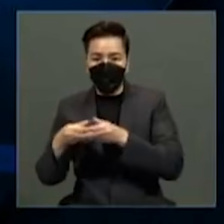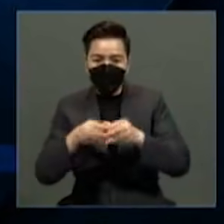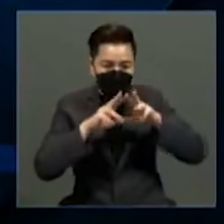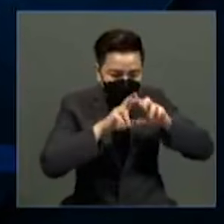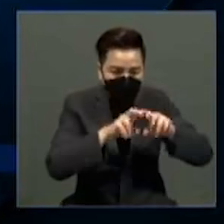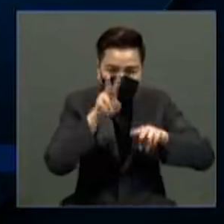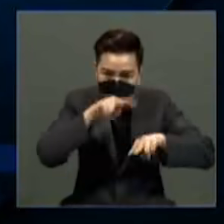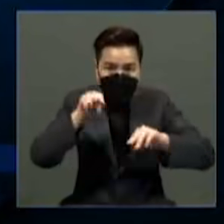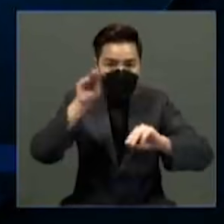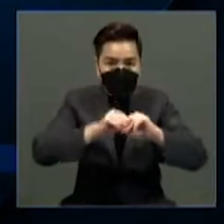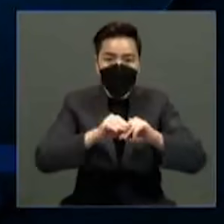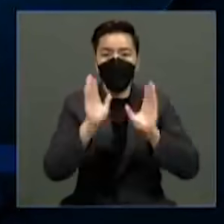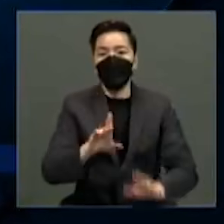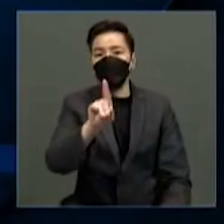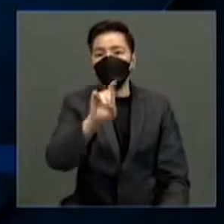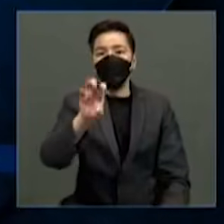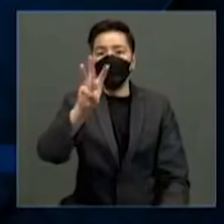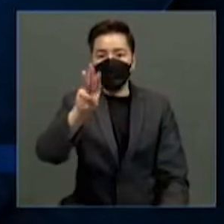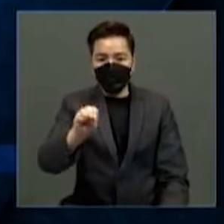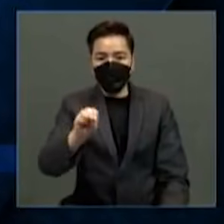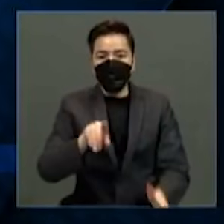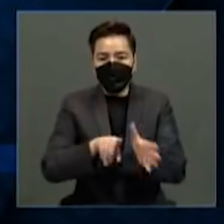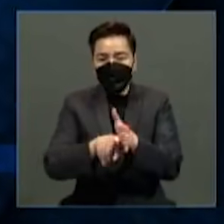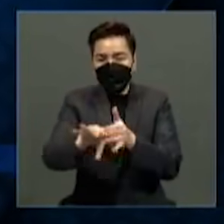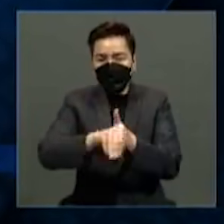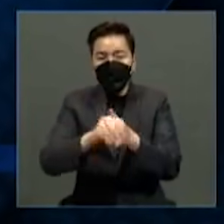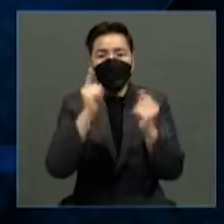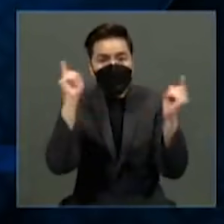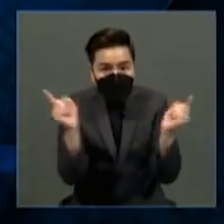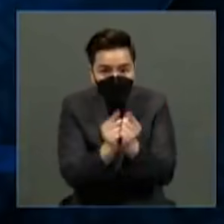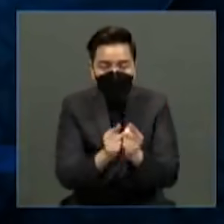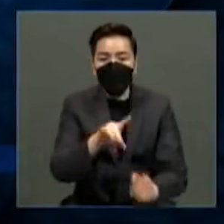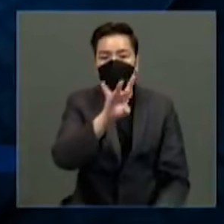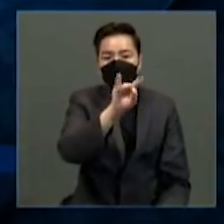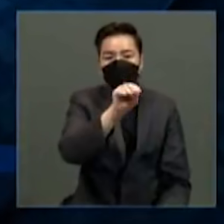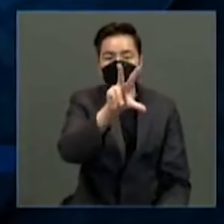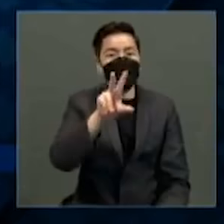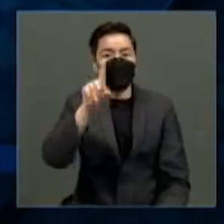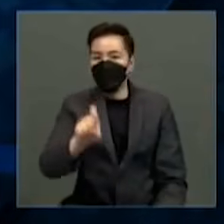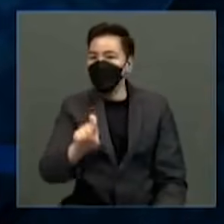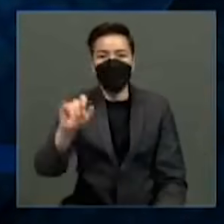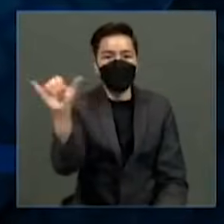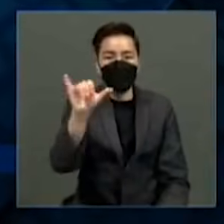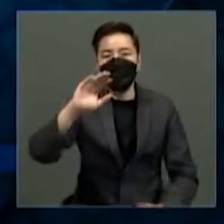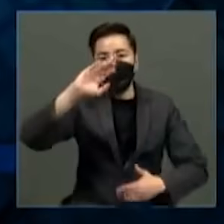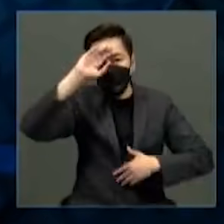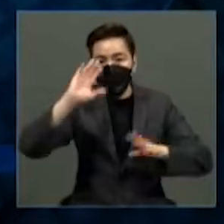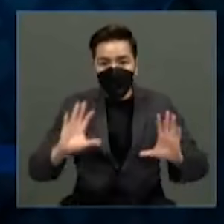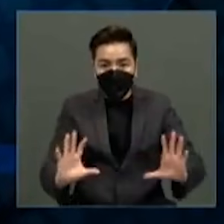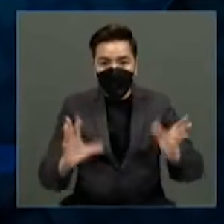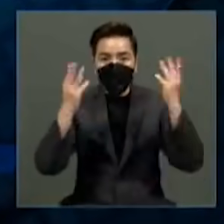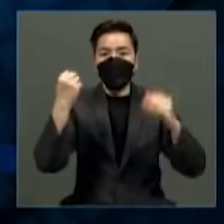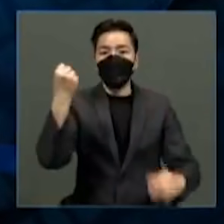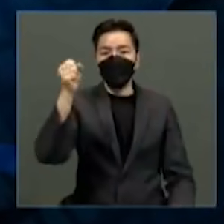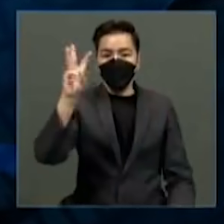มอีก160รายพบผู้ติดเชื้อ83รายในจำนวนนี้ไม่พบผู้เสียชีวิตนะครับแล้วก็หายป่วยไปแล้ว16ราย